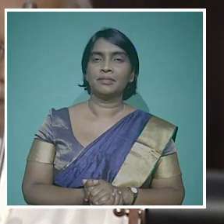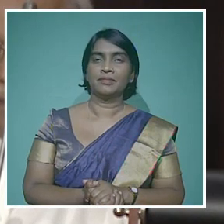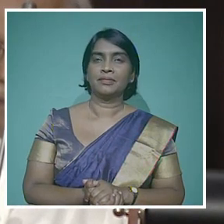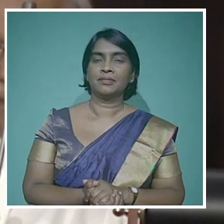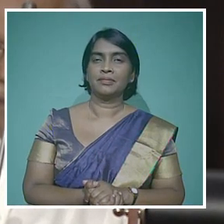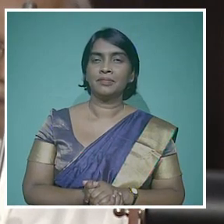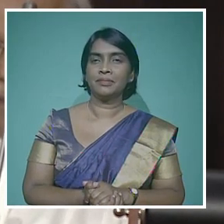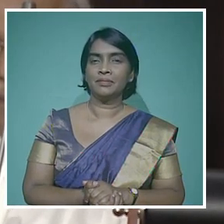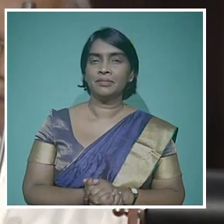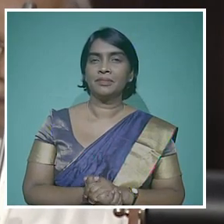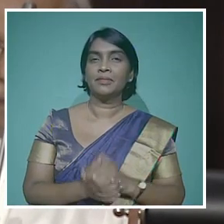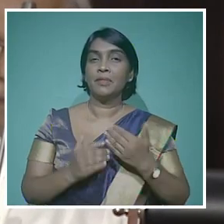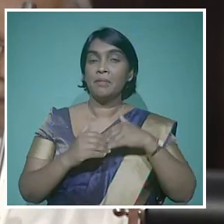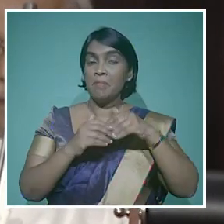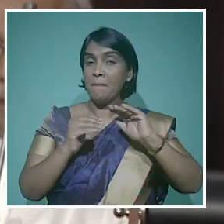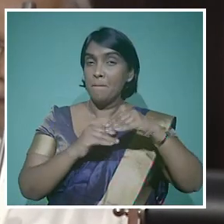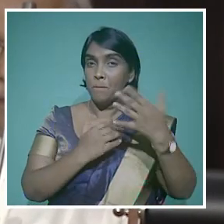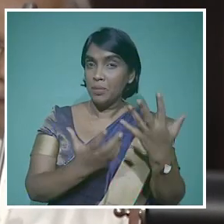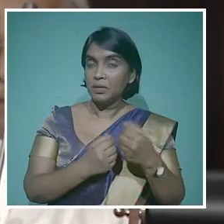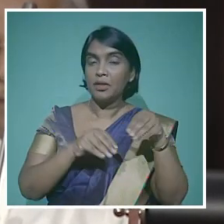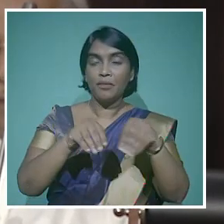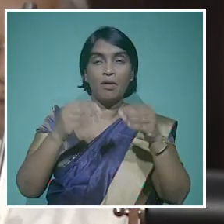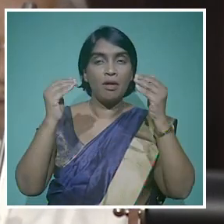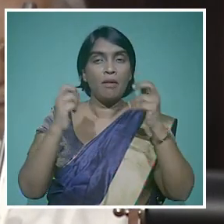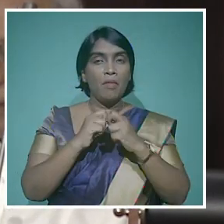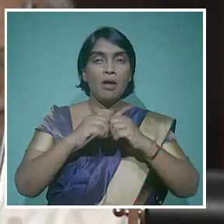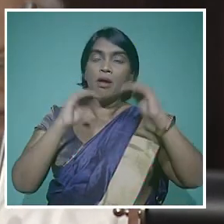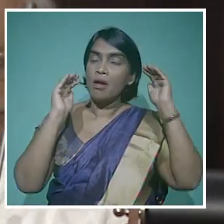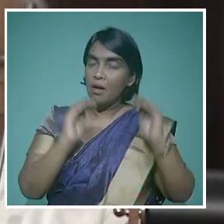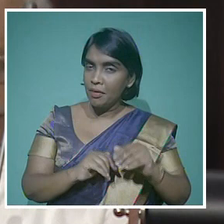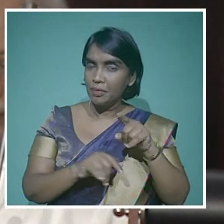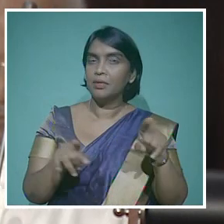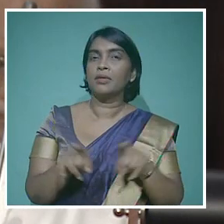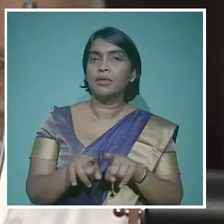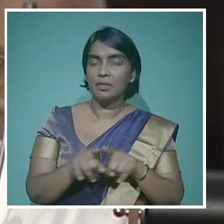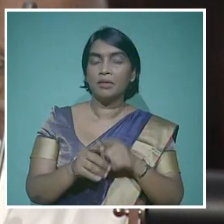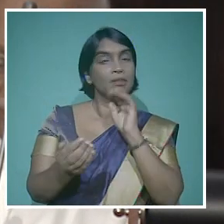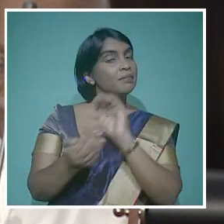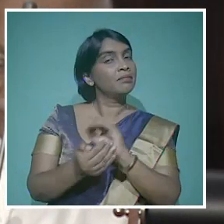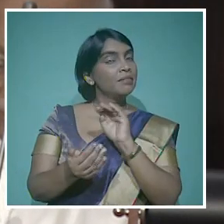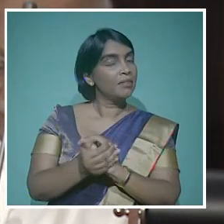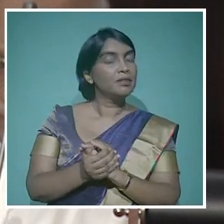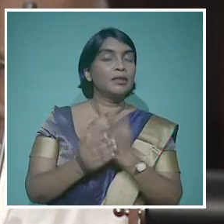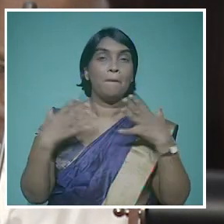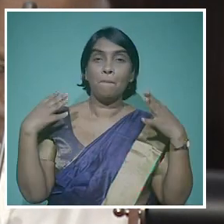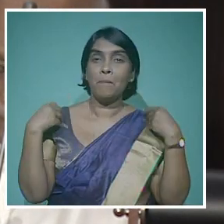කරනවා. පසු අස්වැන්න වගහානි අඩු කිරීම හා ගබඩා පහසුකම් වැඩි දියුණු